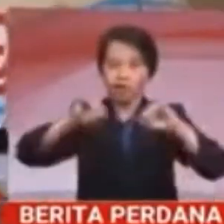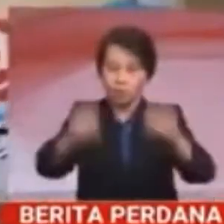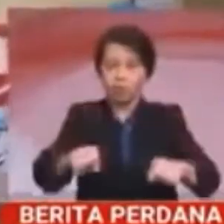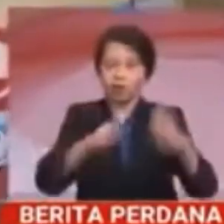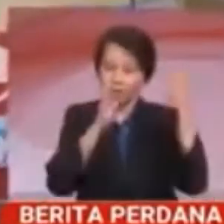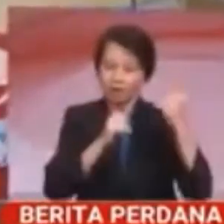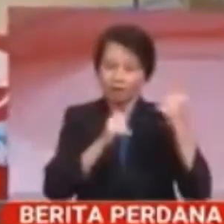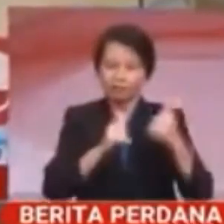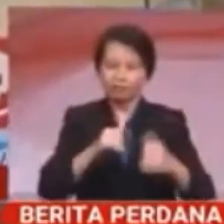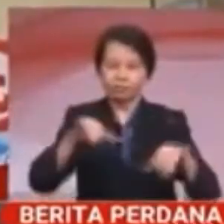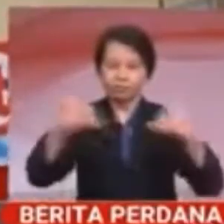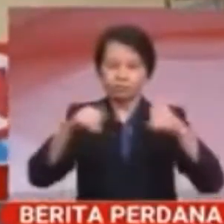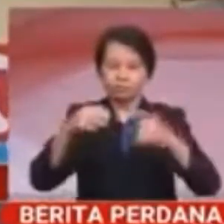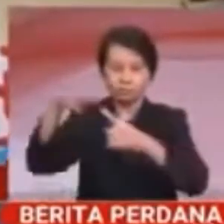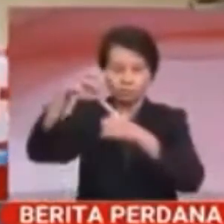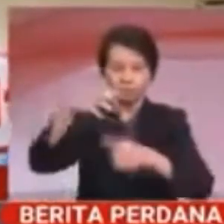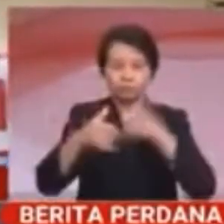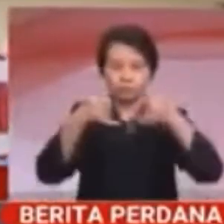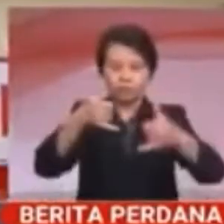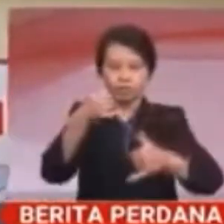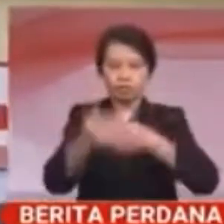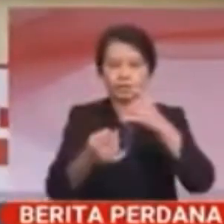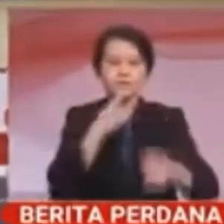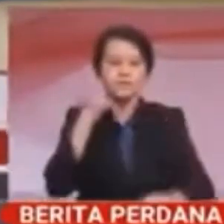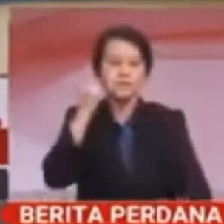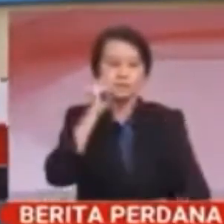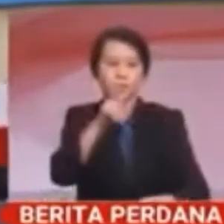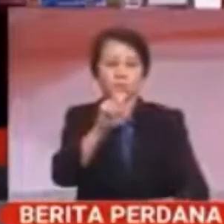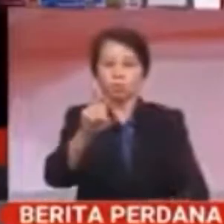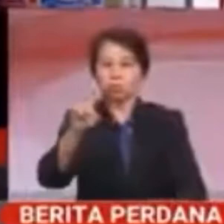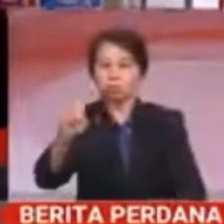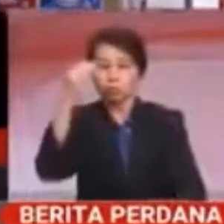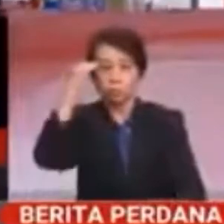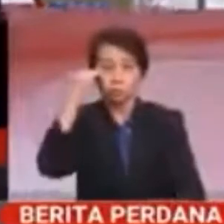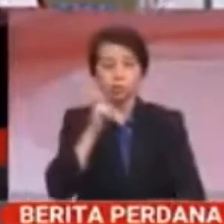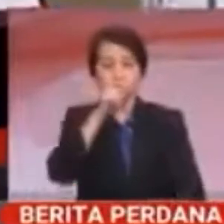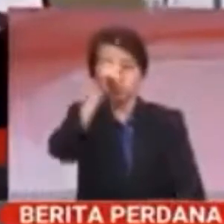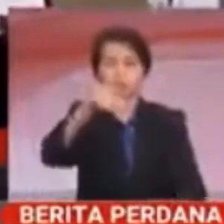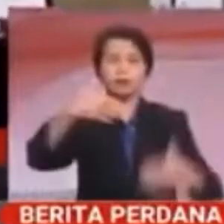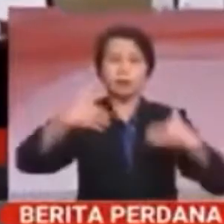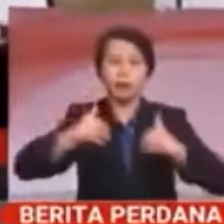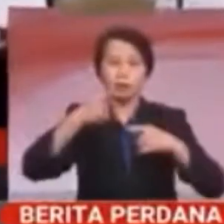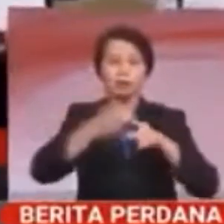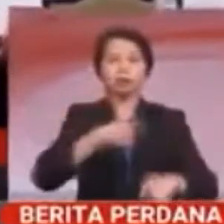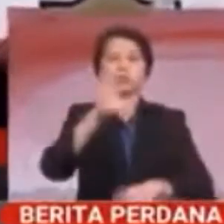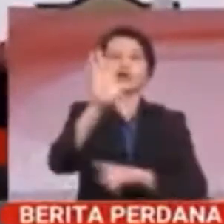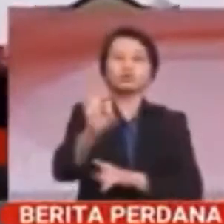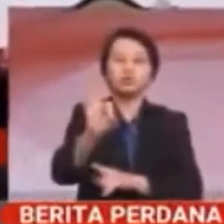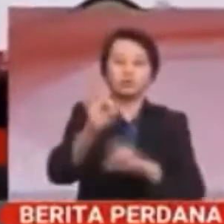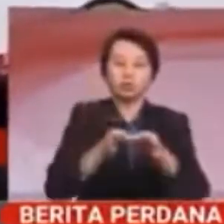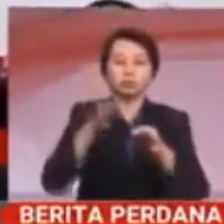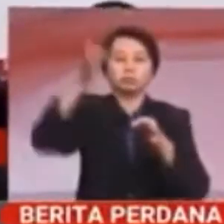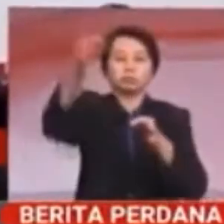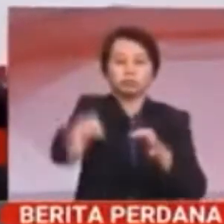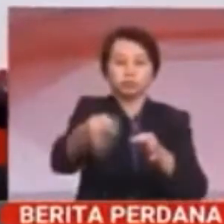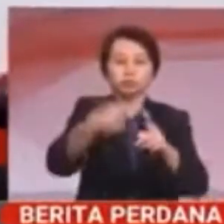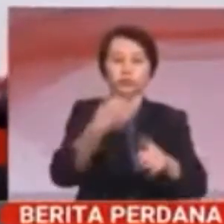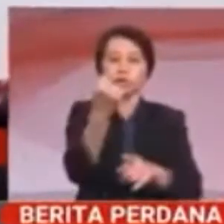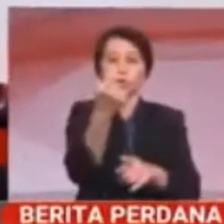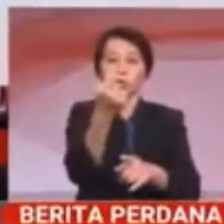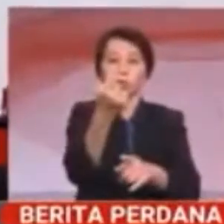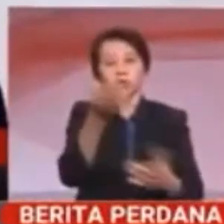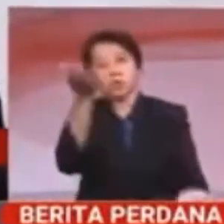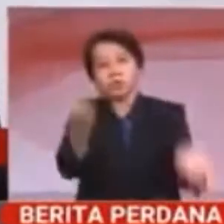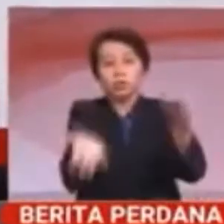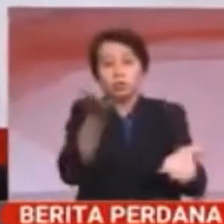Aksi Piala Dunia Orang Pekal 2020 Mokpoh, Korea yang sepatutnya diadakan pada September ditunda ke bulan November dan